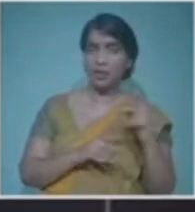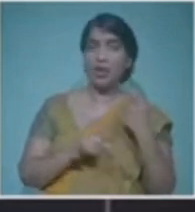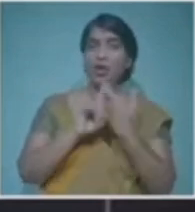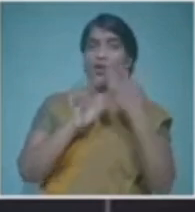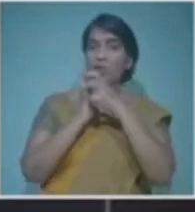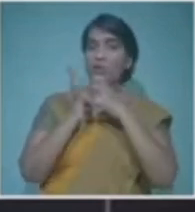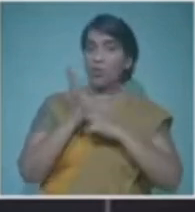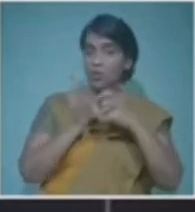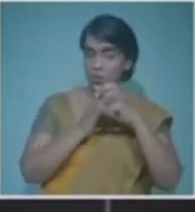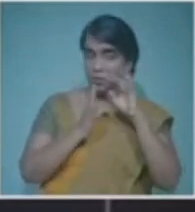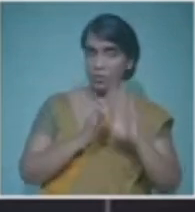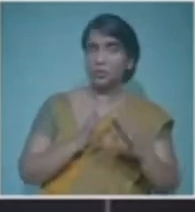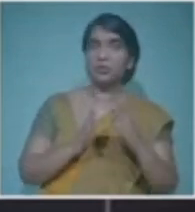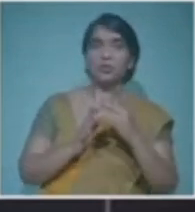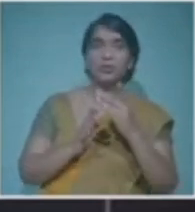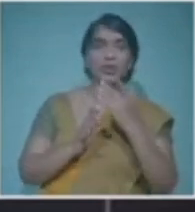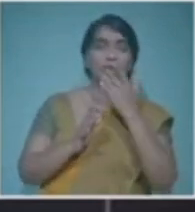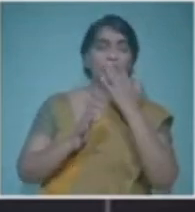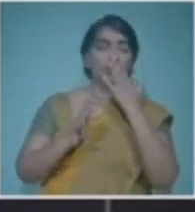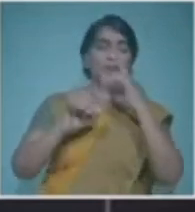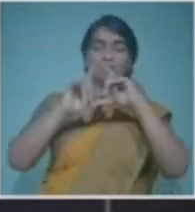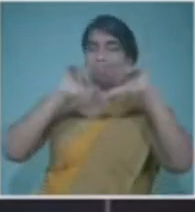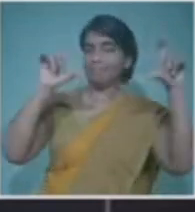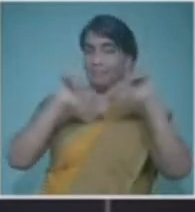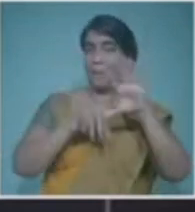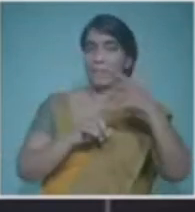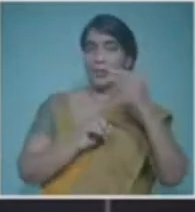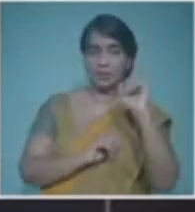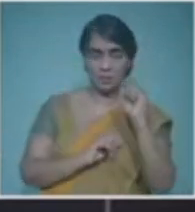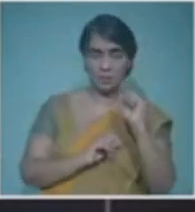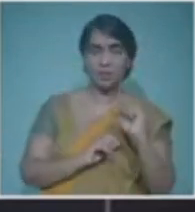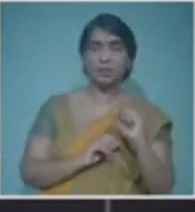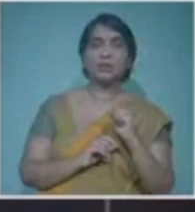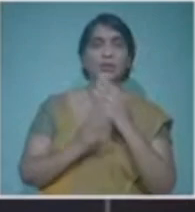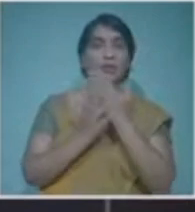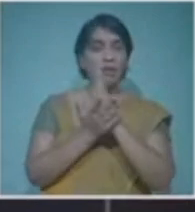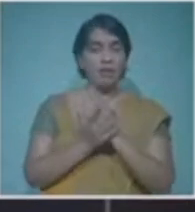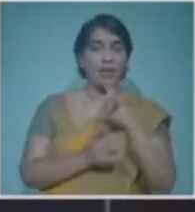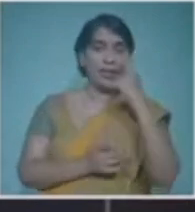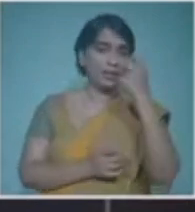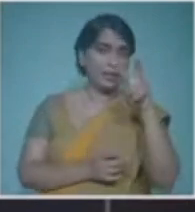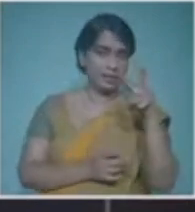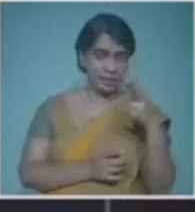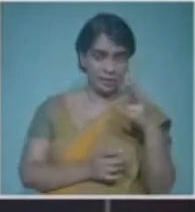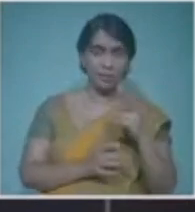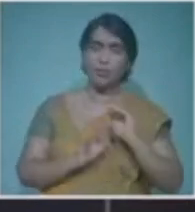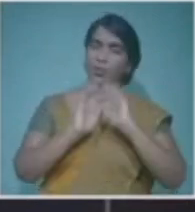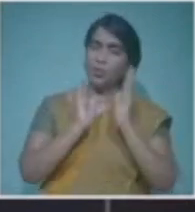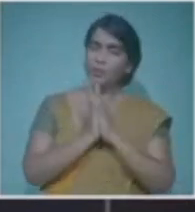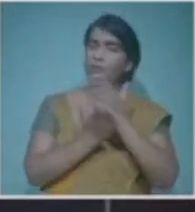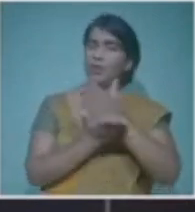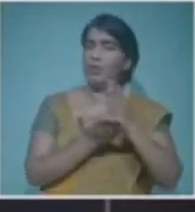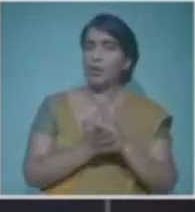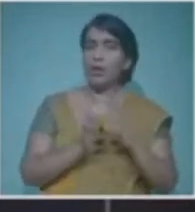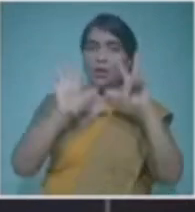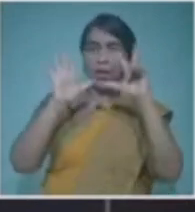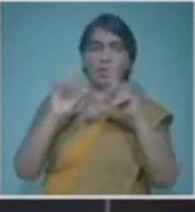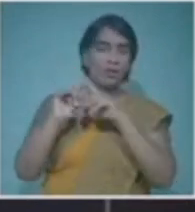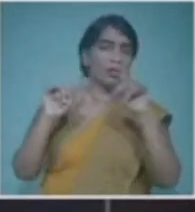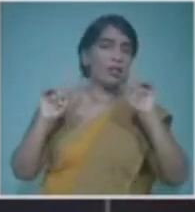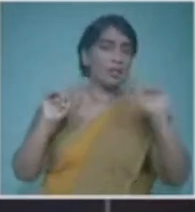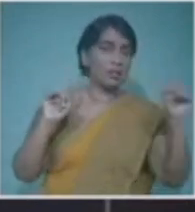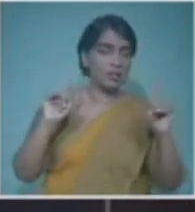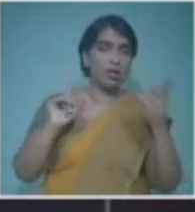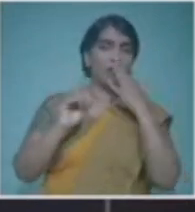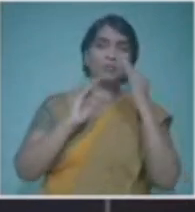කොට්ටාස කාර්යාලය වෙනුවට ස්කූල් බෝඩ්ස් 550ක් වෙනවා පරිෂද 1200ක් වෙනවා හැම පරිෂදයකම 8 සිට 10 දක්වා